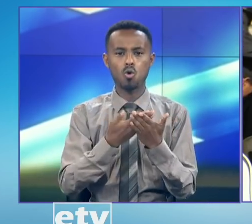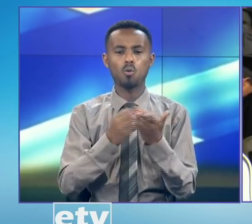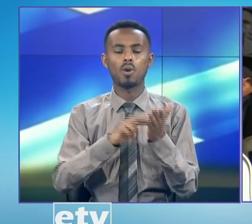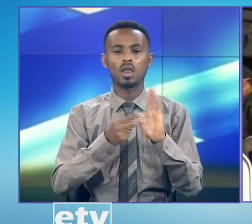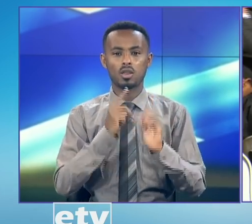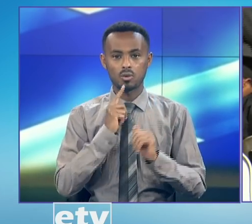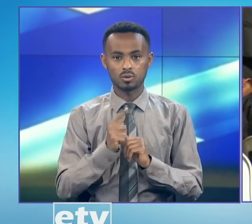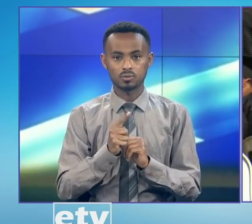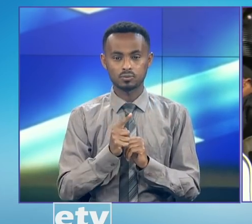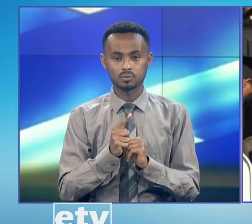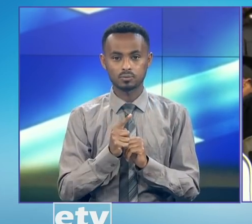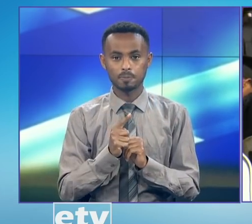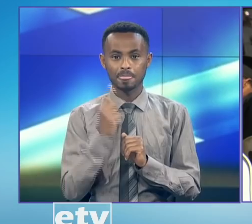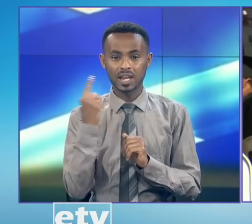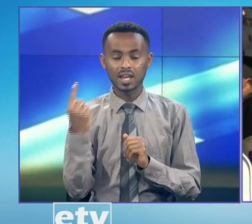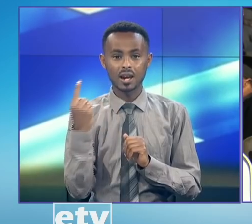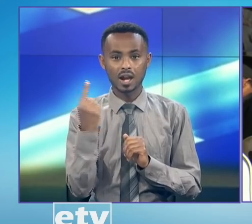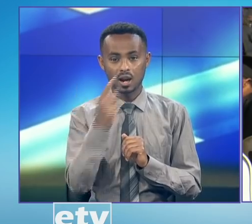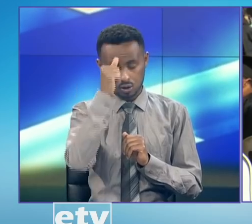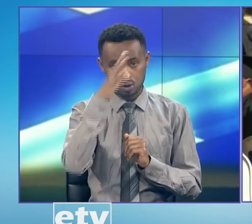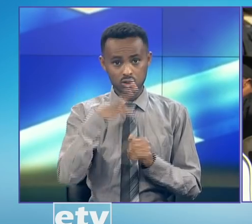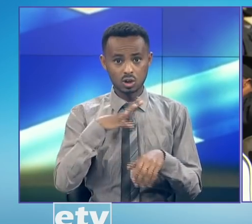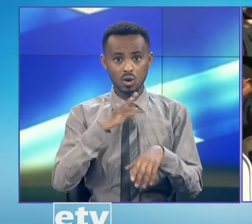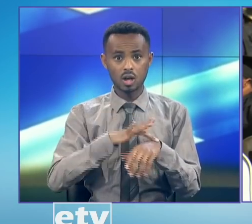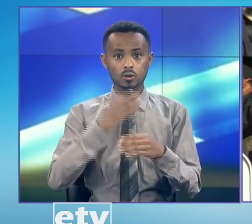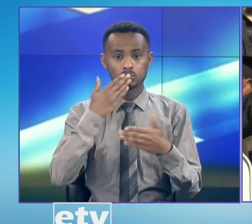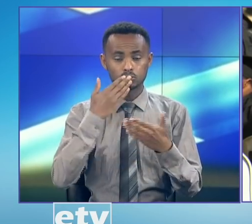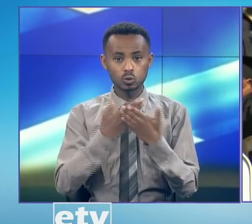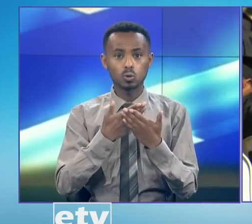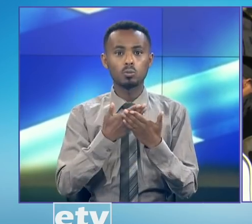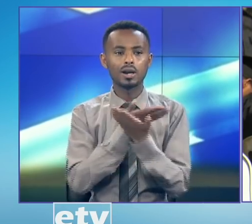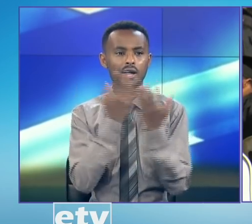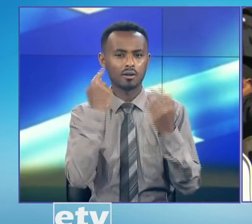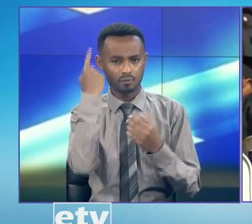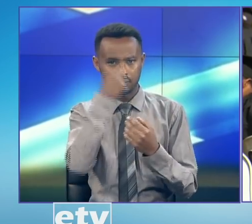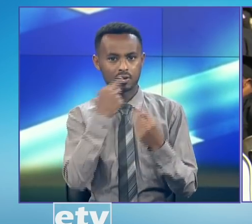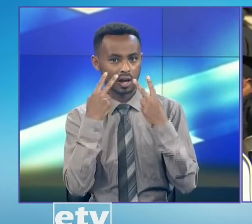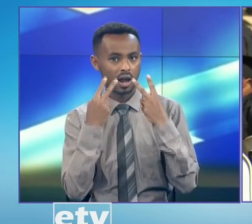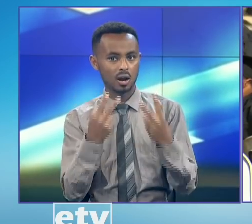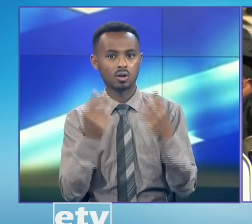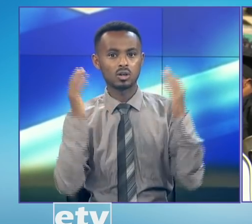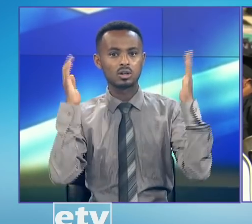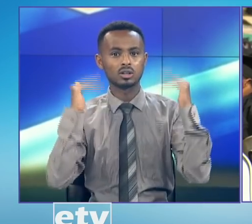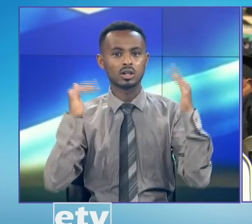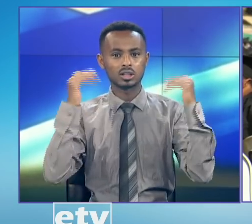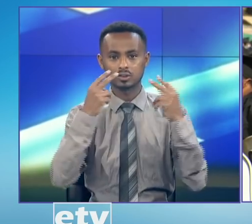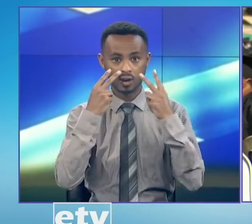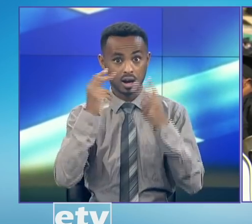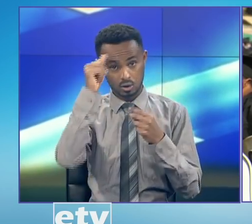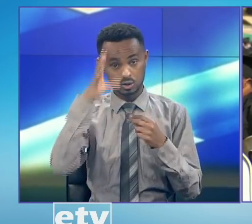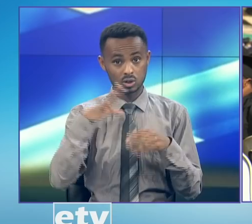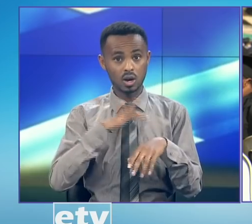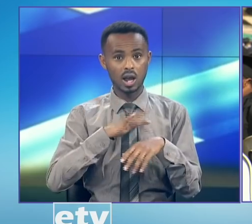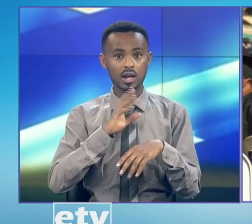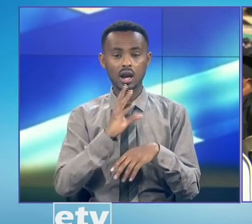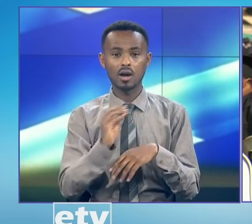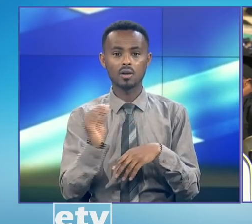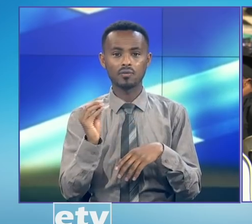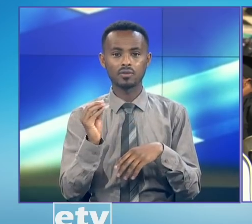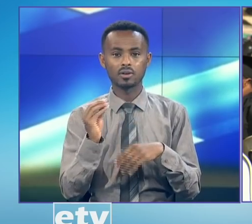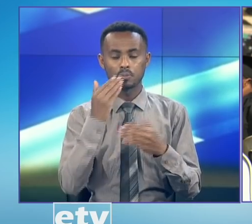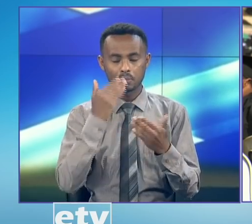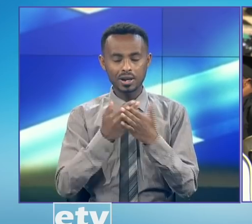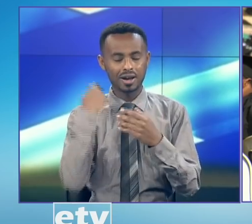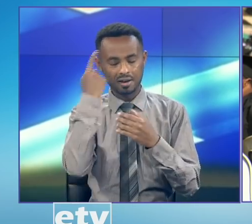ነው ለእያንዳንዱ ሰው ላይ ጥሩ መልካም ፊት ያለው ተስፋ ያለው ሰው ላይና መልካም